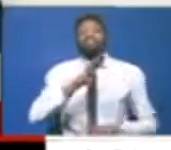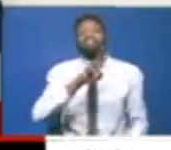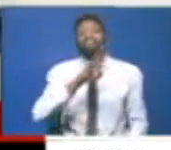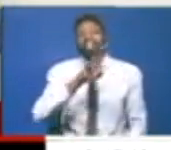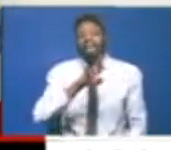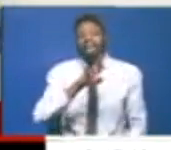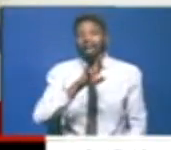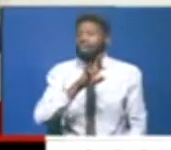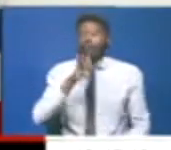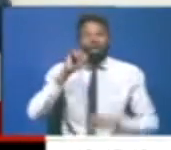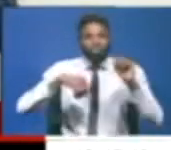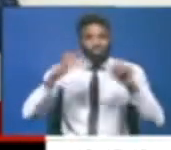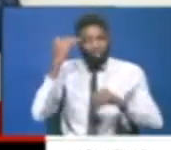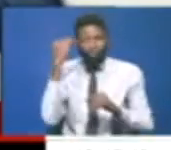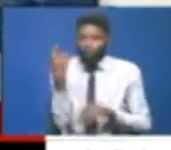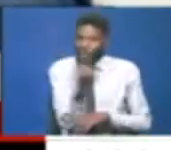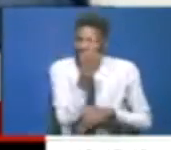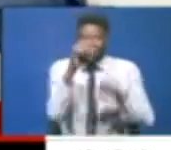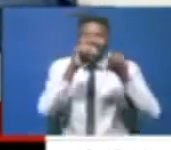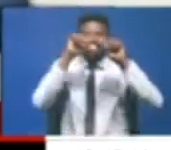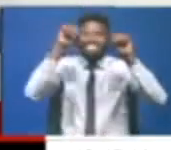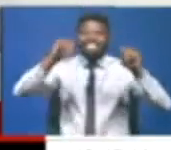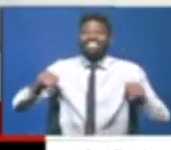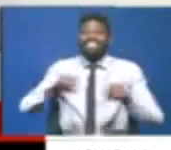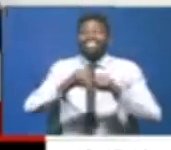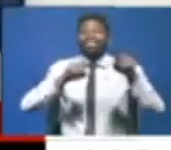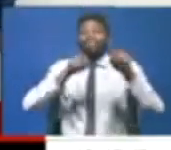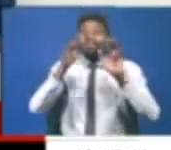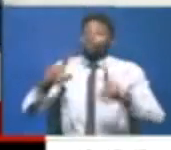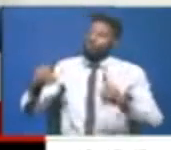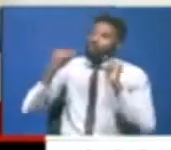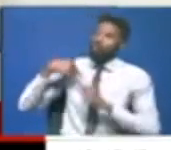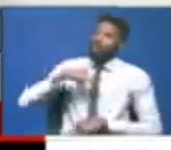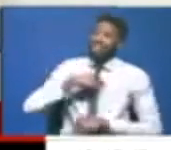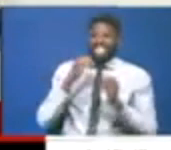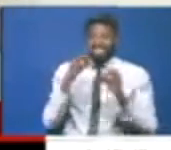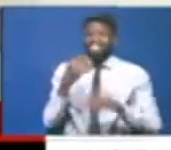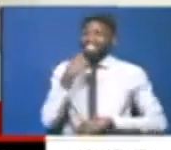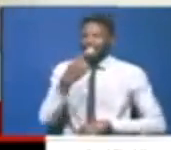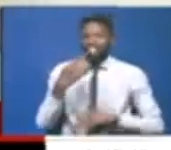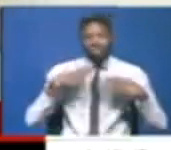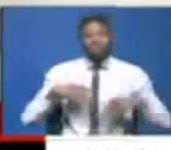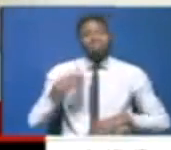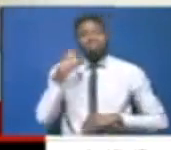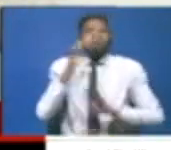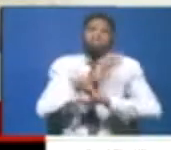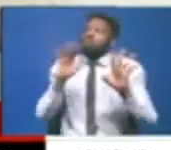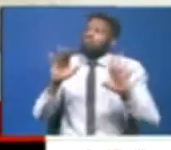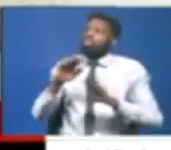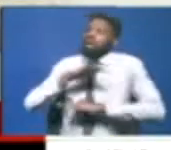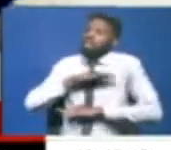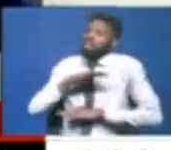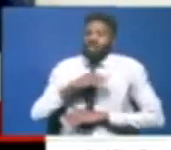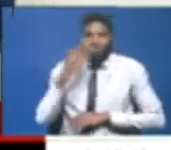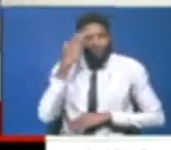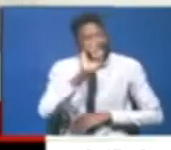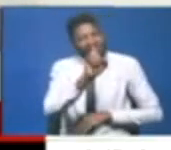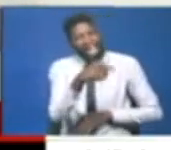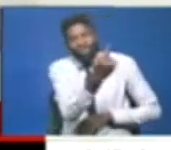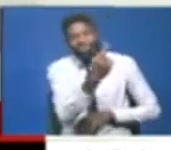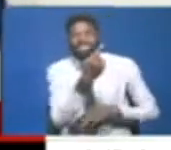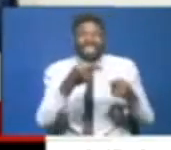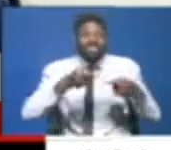administrator ndiye ana uwezo wa kutuambia. Iwapo atatuambia ni watu 100, itabidi turidhike na hayo, manake yeye ndio pekee